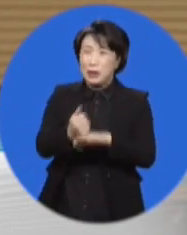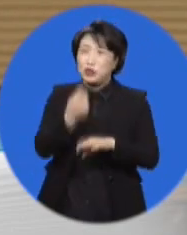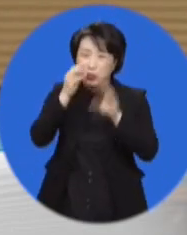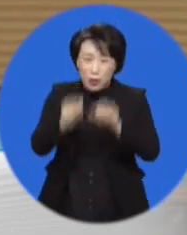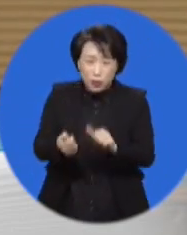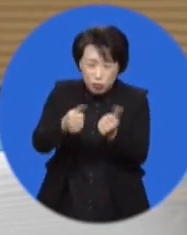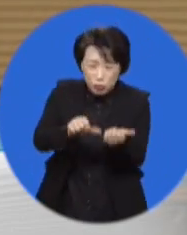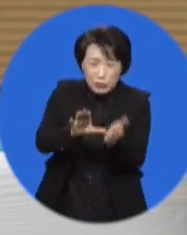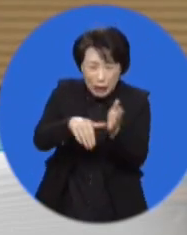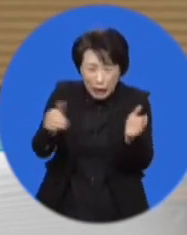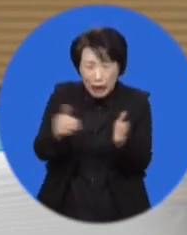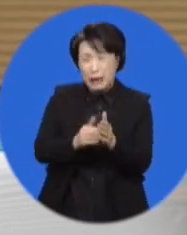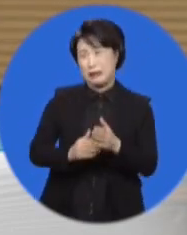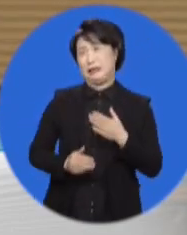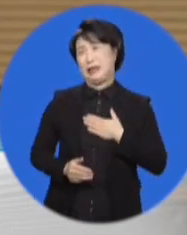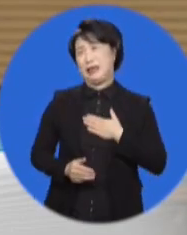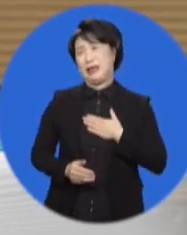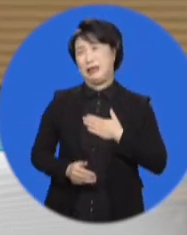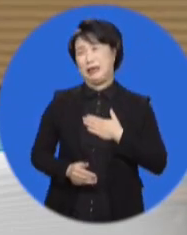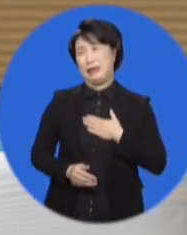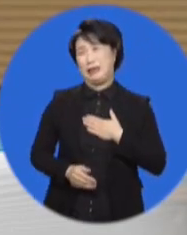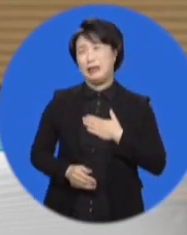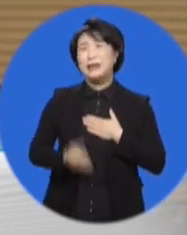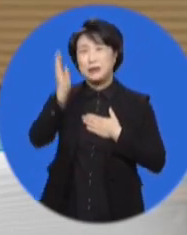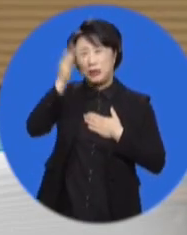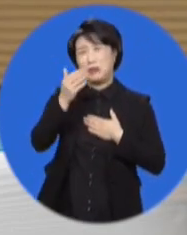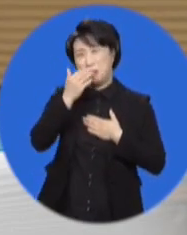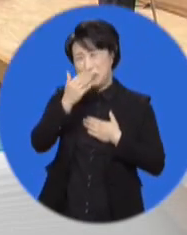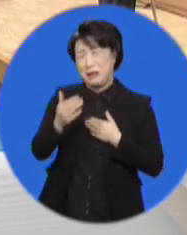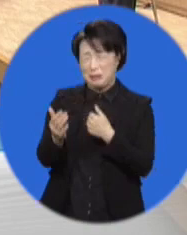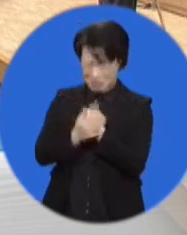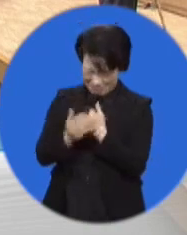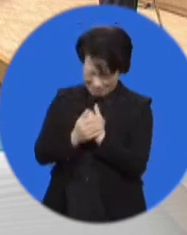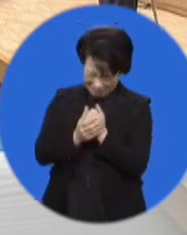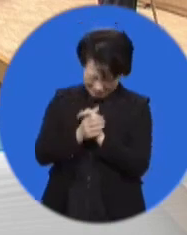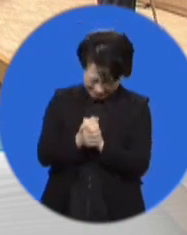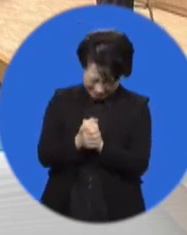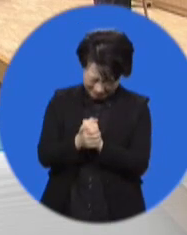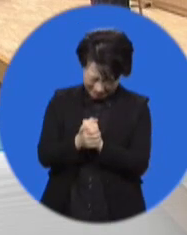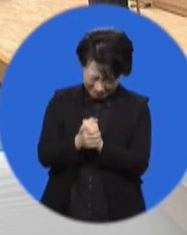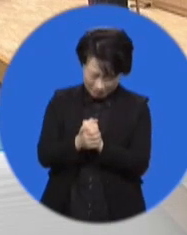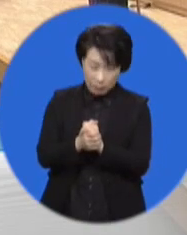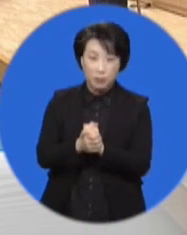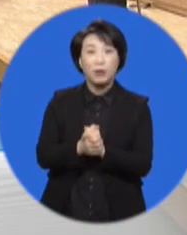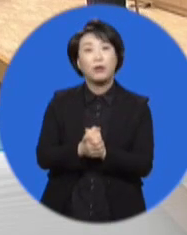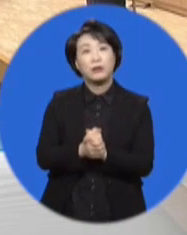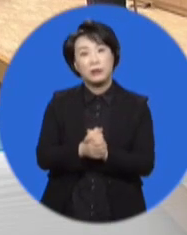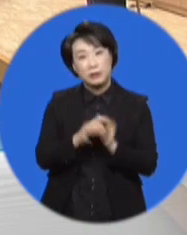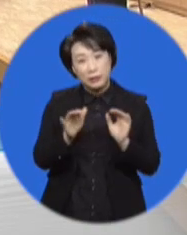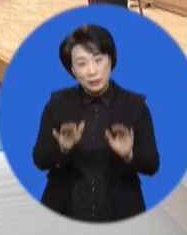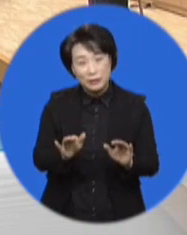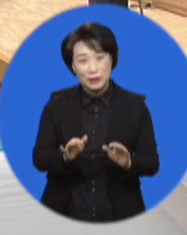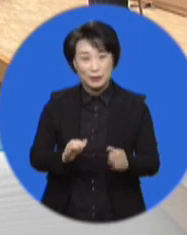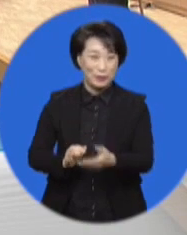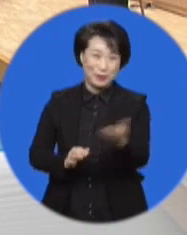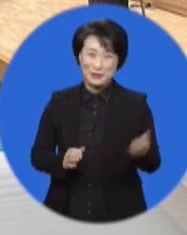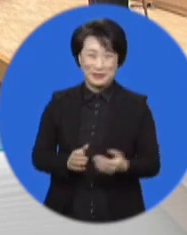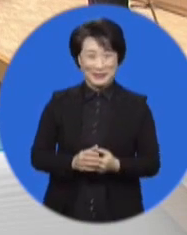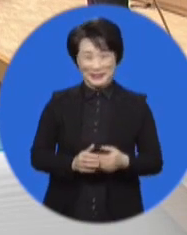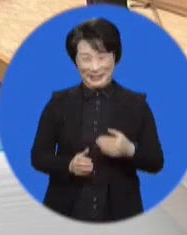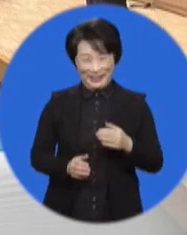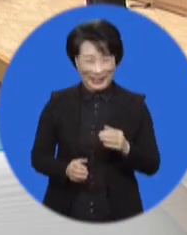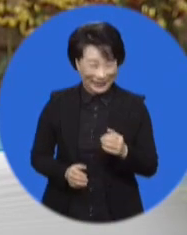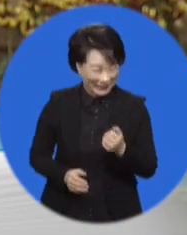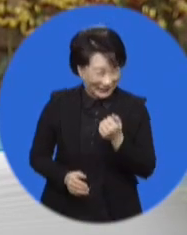숨지는 그 시간까지 잘 갈 수 있도록 해주세요. 그런데 난 절대 여러분 쉽게 안